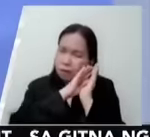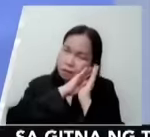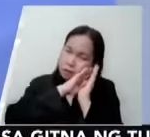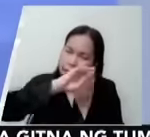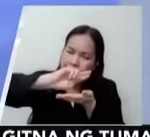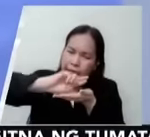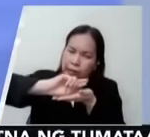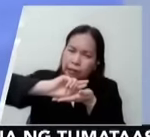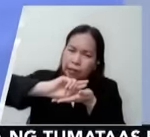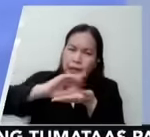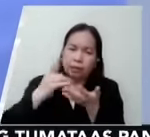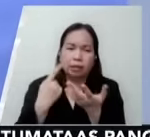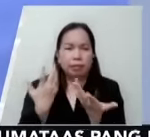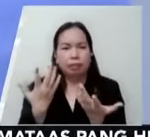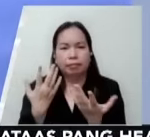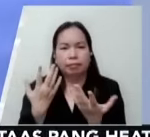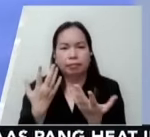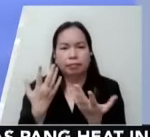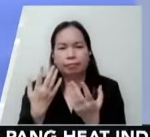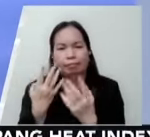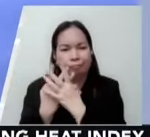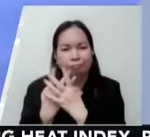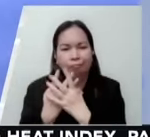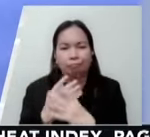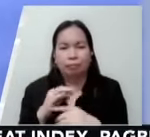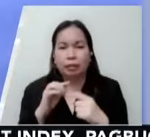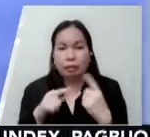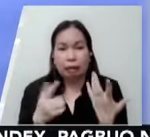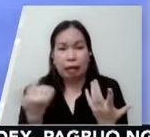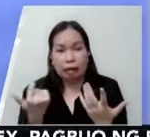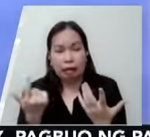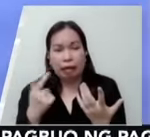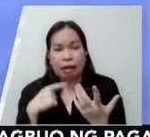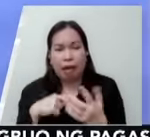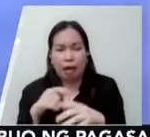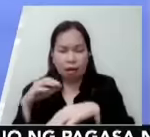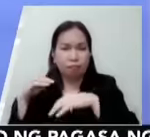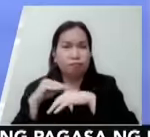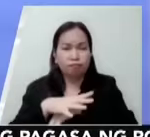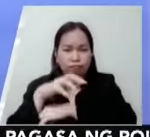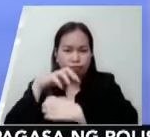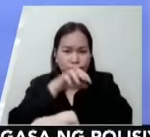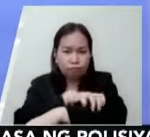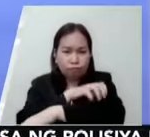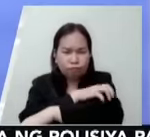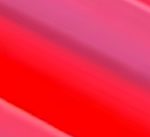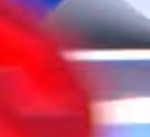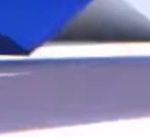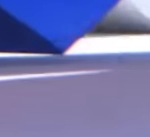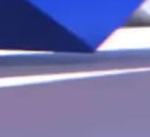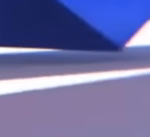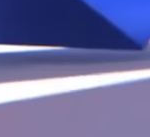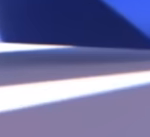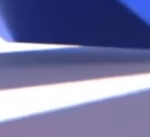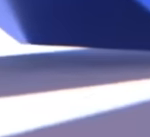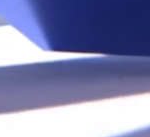po, nagkakahawaan na ng pigsa, scabies o ibang sakit. At nakatutok si Maki Pulido.